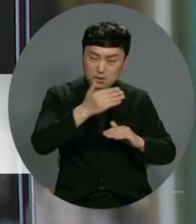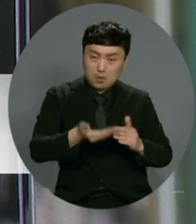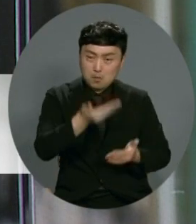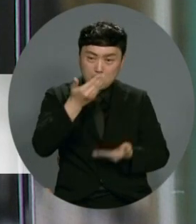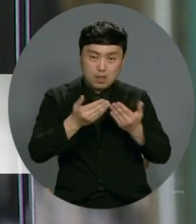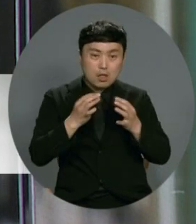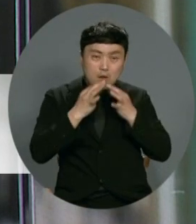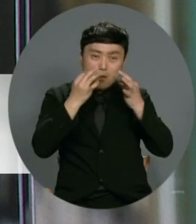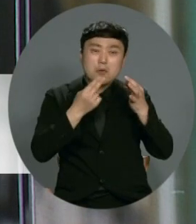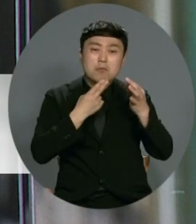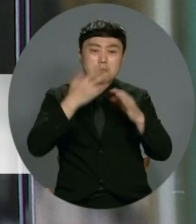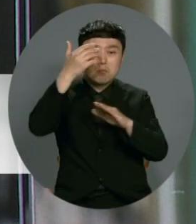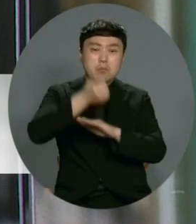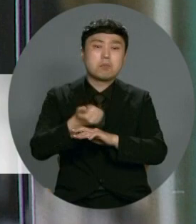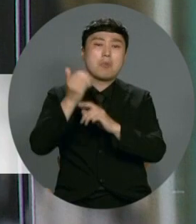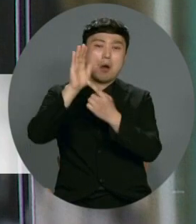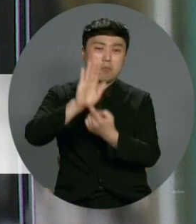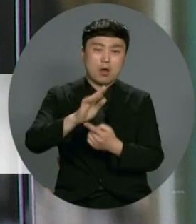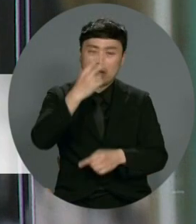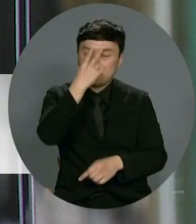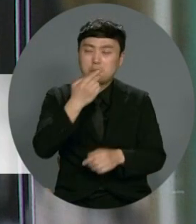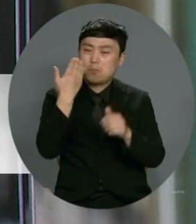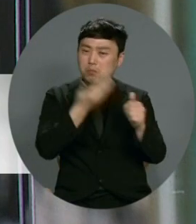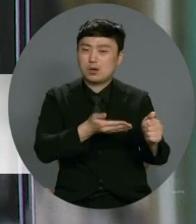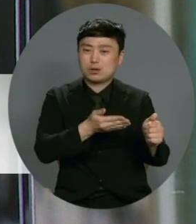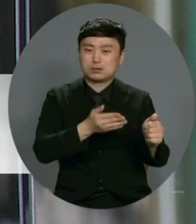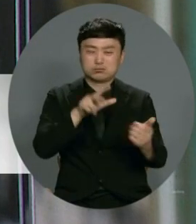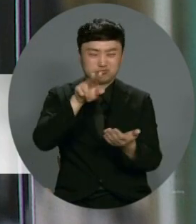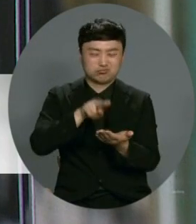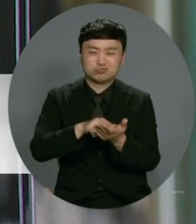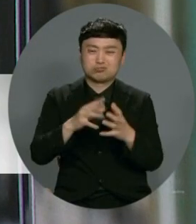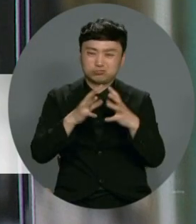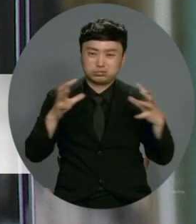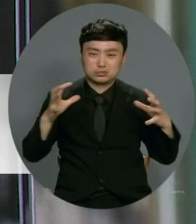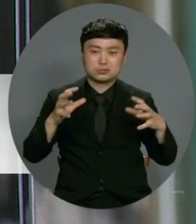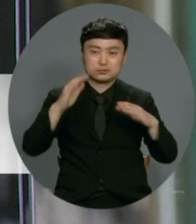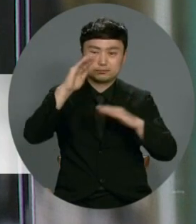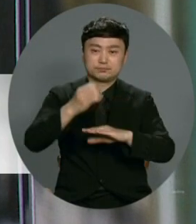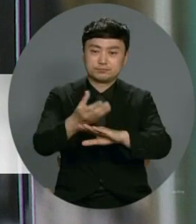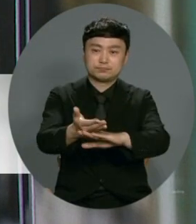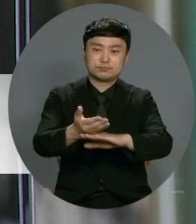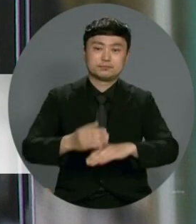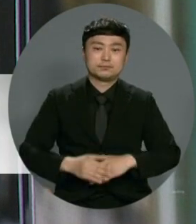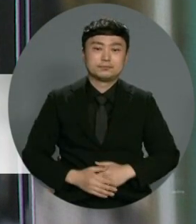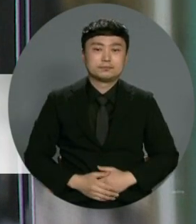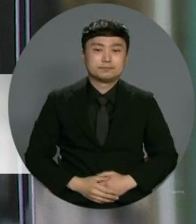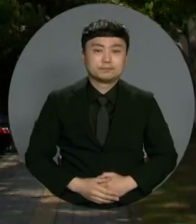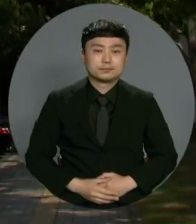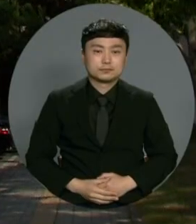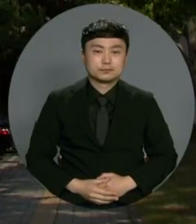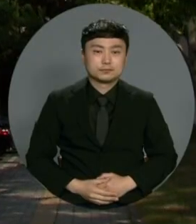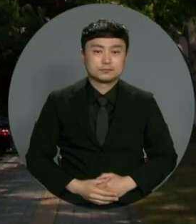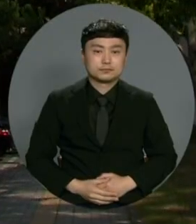하지도 않고 결론을 낸 것으로 보여 다족이 논란이 일고 있습니다 신병철 기자의 단독보도입니다